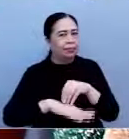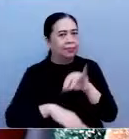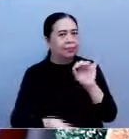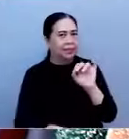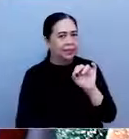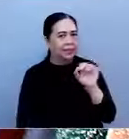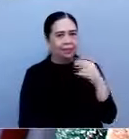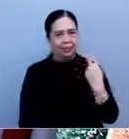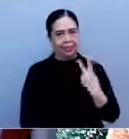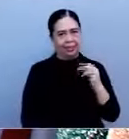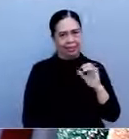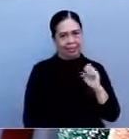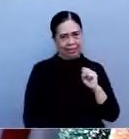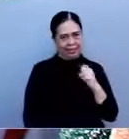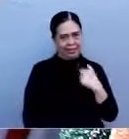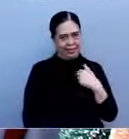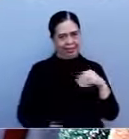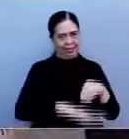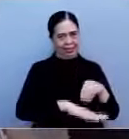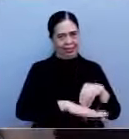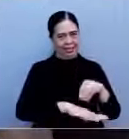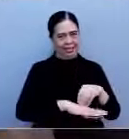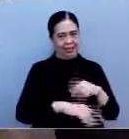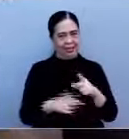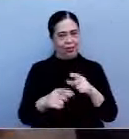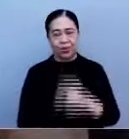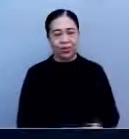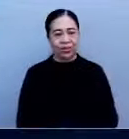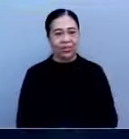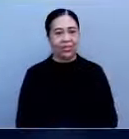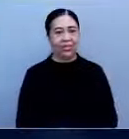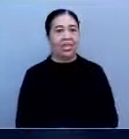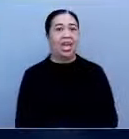Jess sa sari-sari store. Bibili ka ng suka.